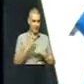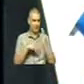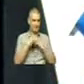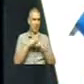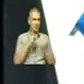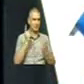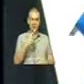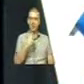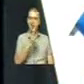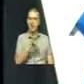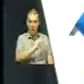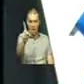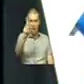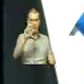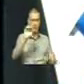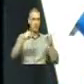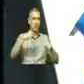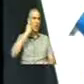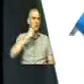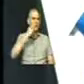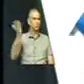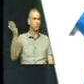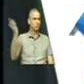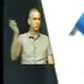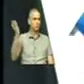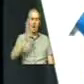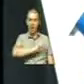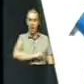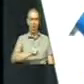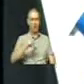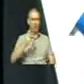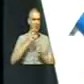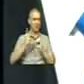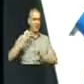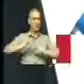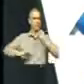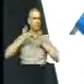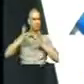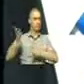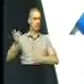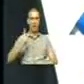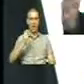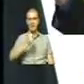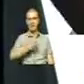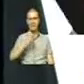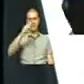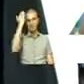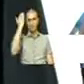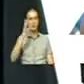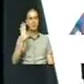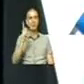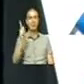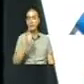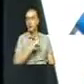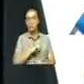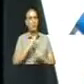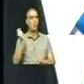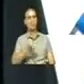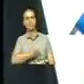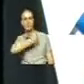לא לשלטון הכנופיות, לא לדרך המתלהמת, לא לדרך הימנית הקיצונית, נתניהו מאגף את כולם מימין,